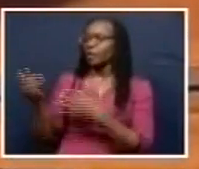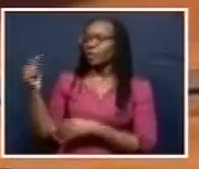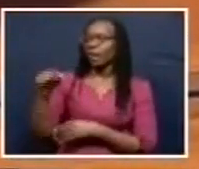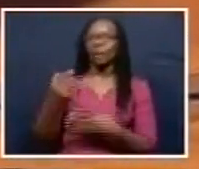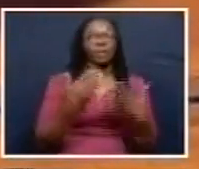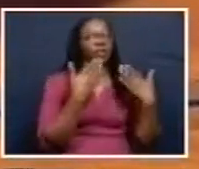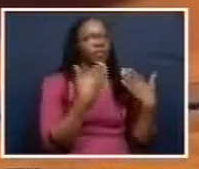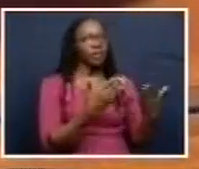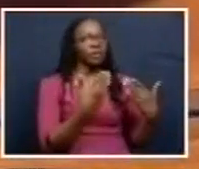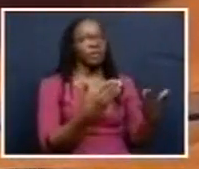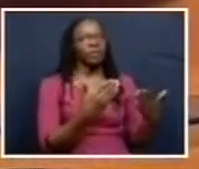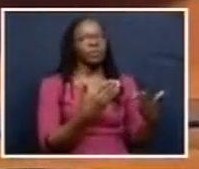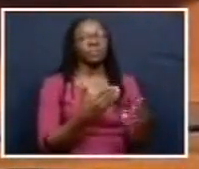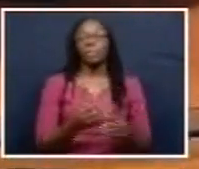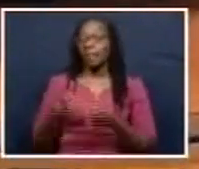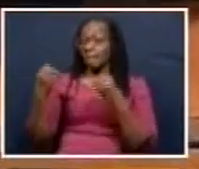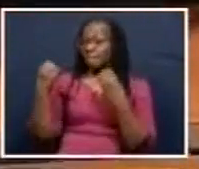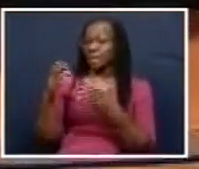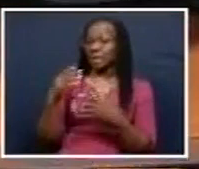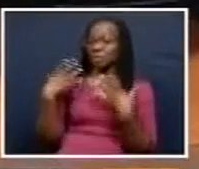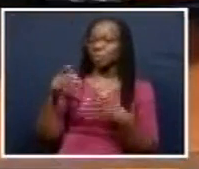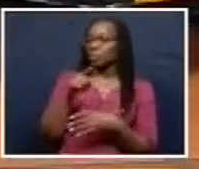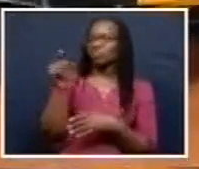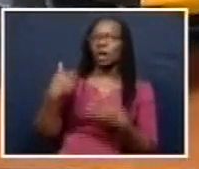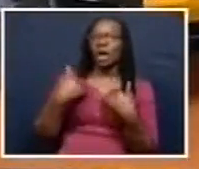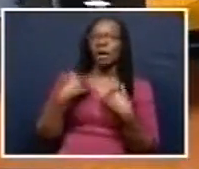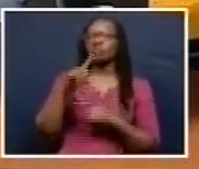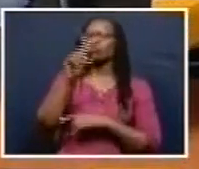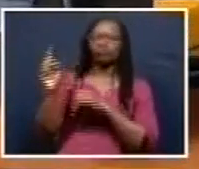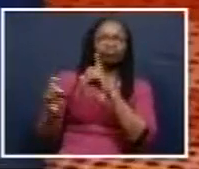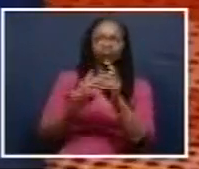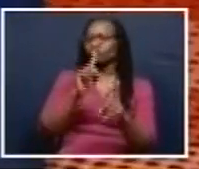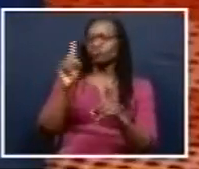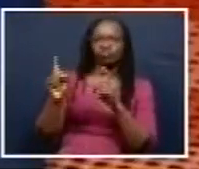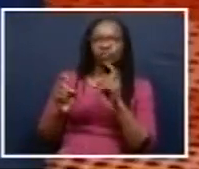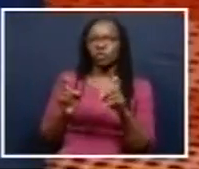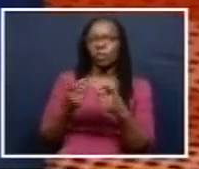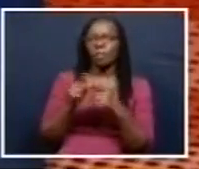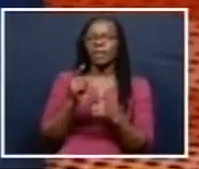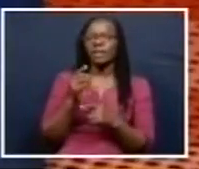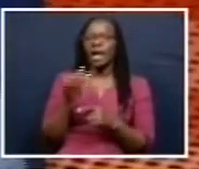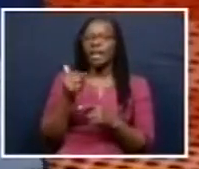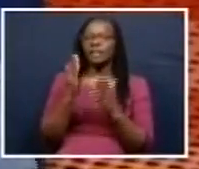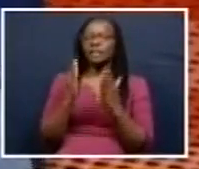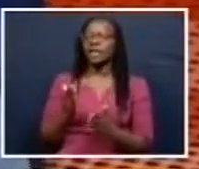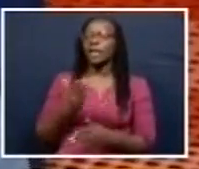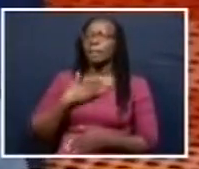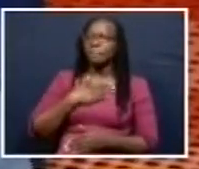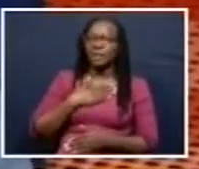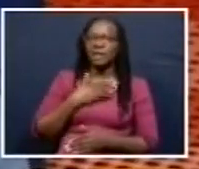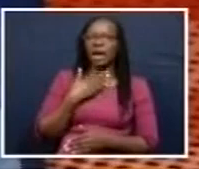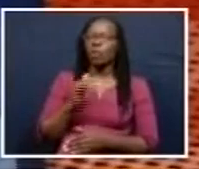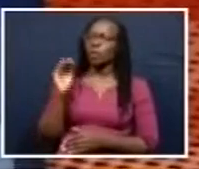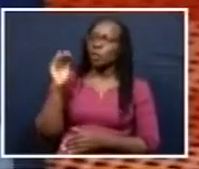Watazamaji wengi wana maswali, na huyu hapa anasema kwanza, Salim, kabla hujaanza mahojiano tafadhali muulize bwana Murgor ni nini hasa